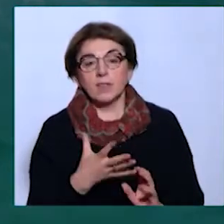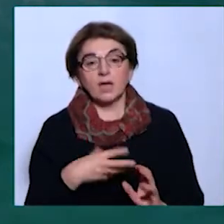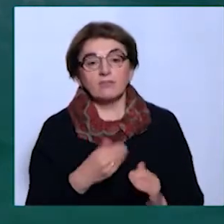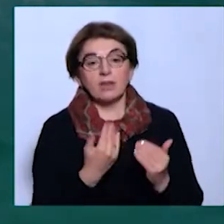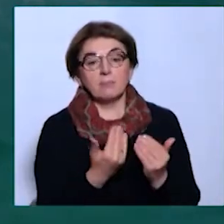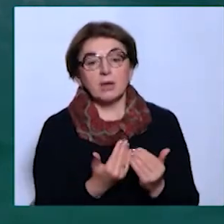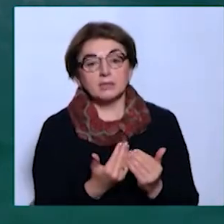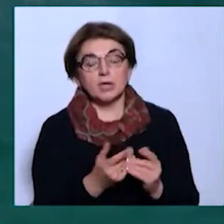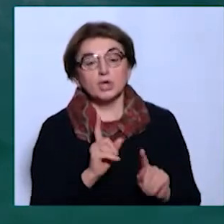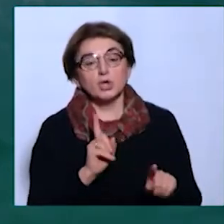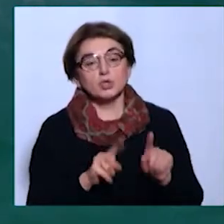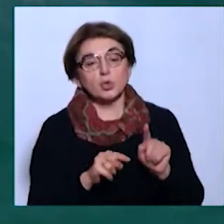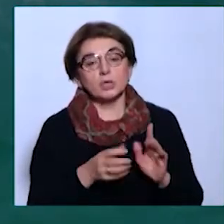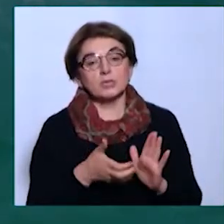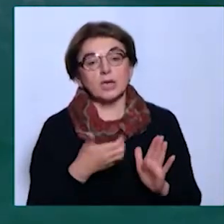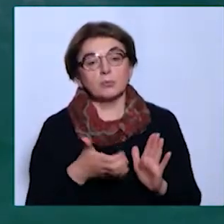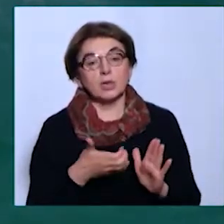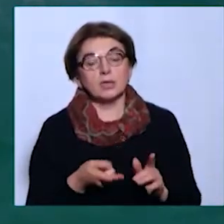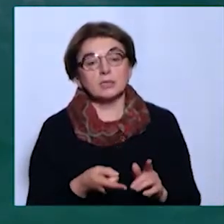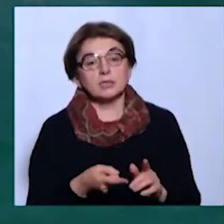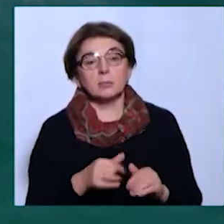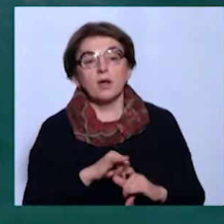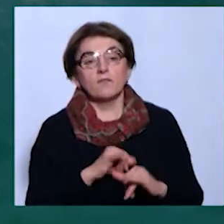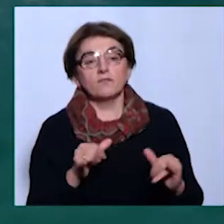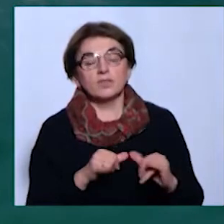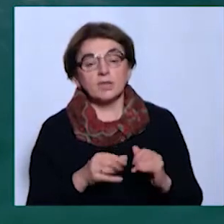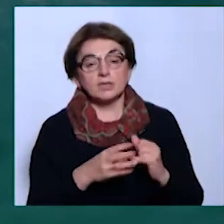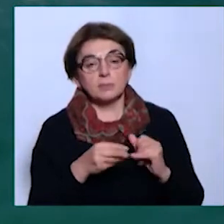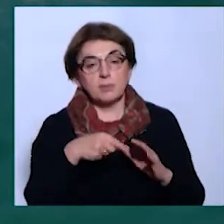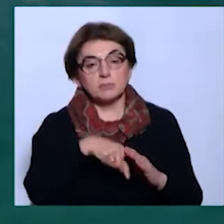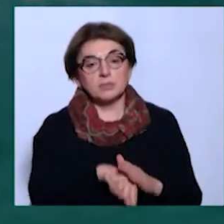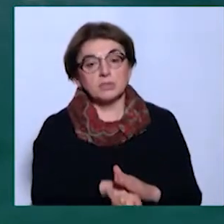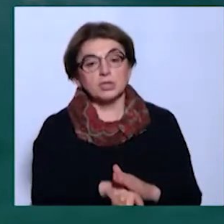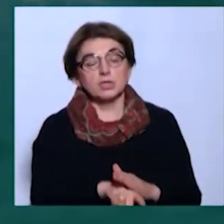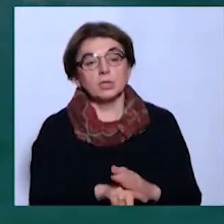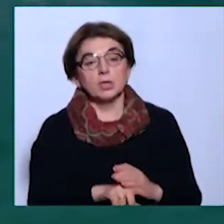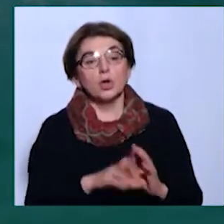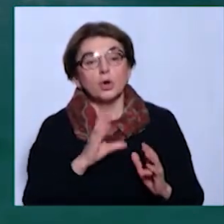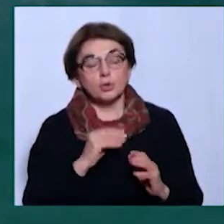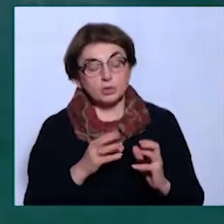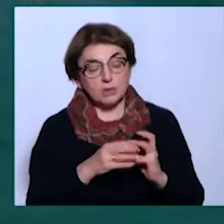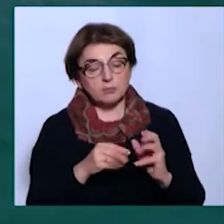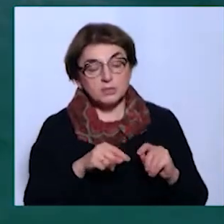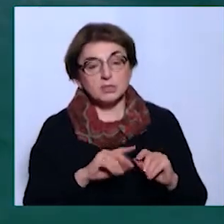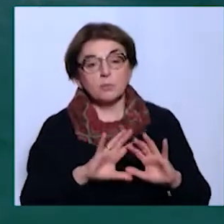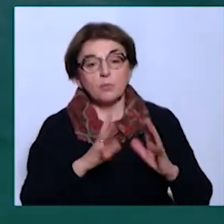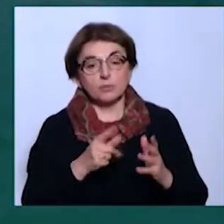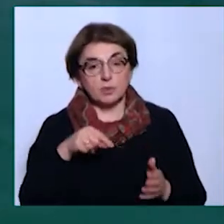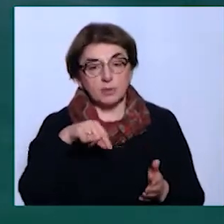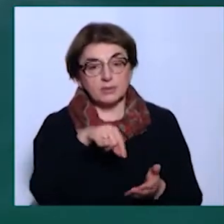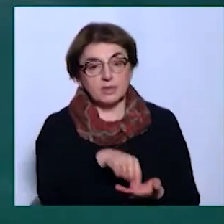ყველა მათგანი გარდა ზოგიერთი გამონაკლისისა ვითარდება ნიადაგში. როდესაც ნიადაგში მოხდება